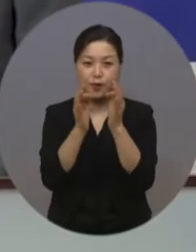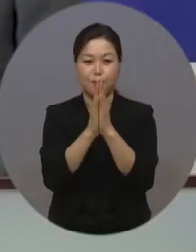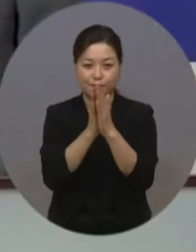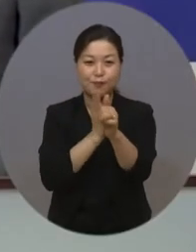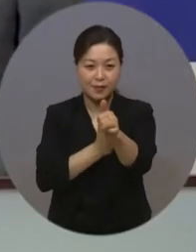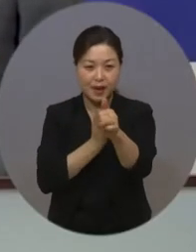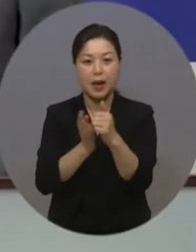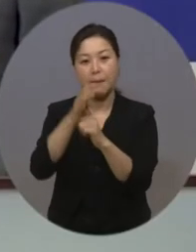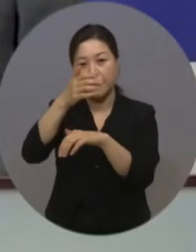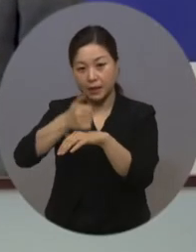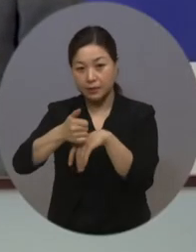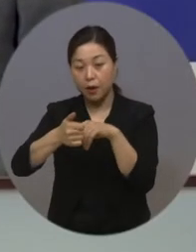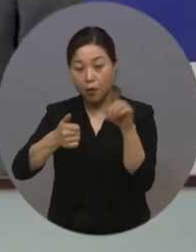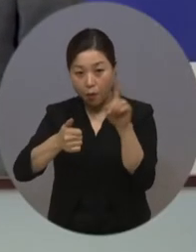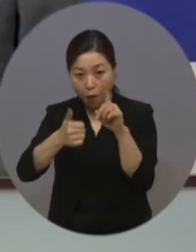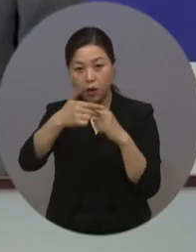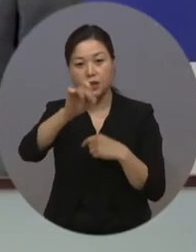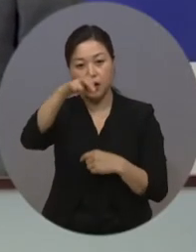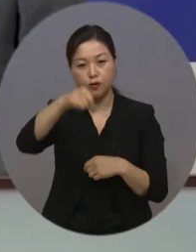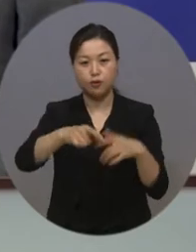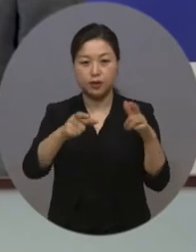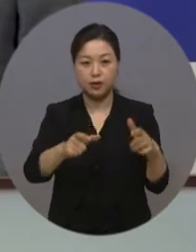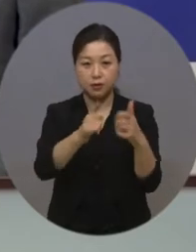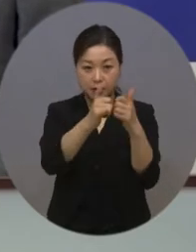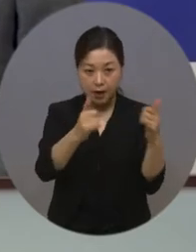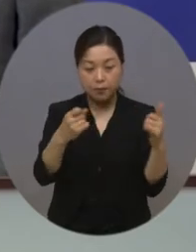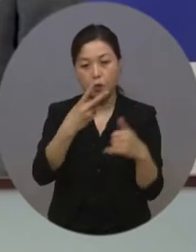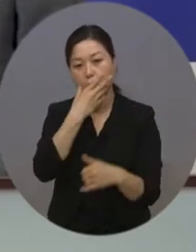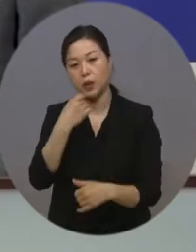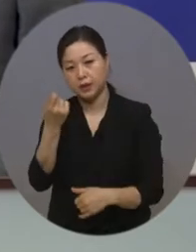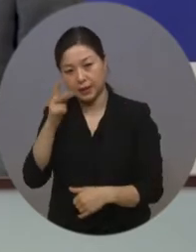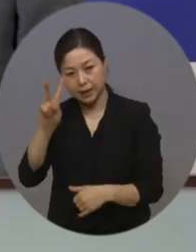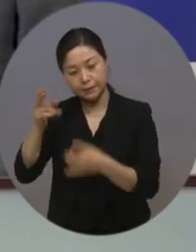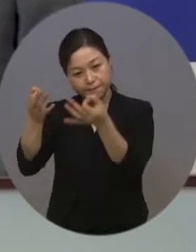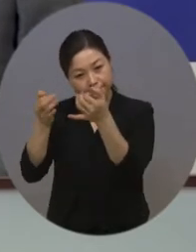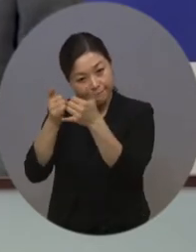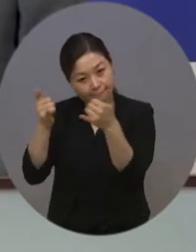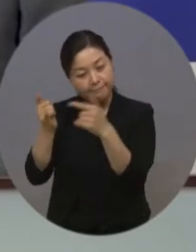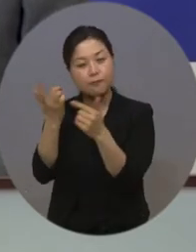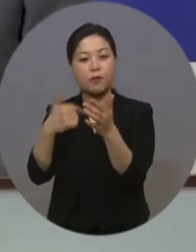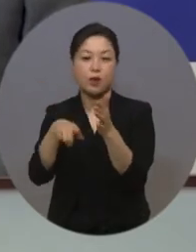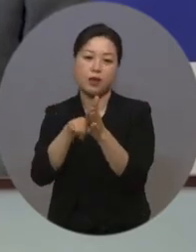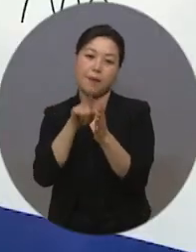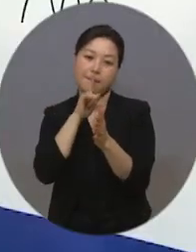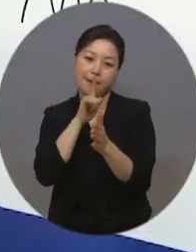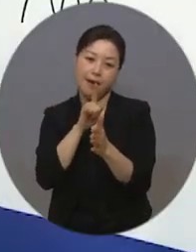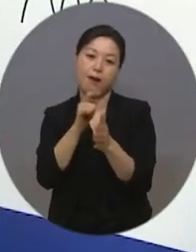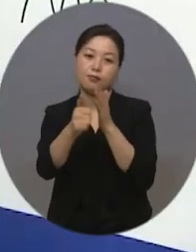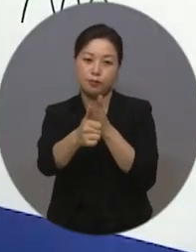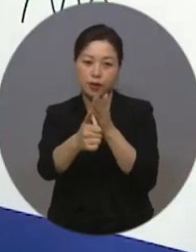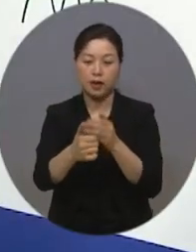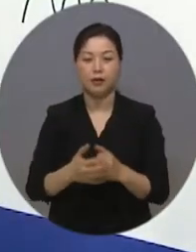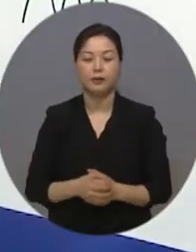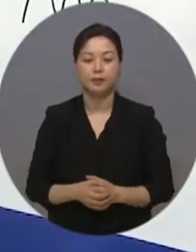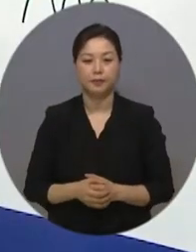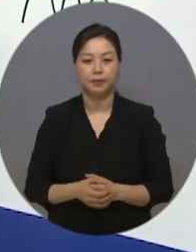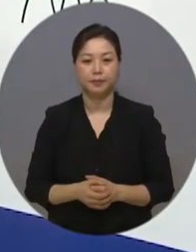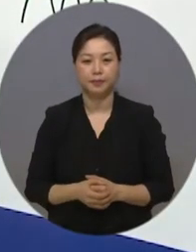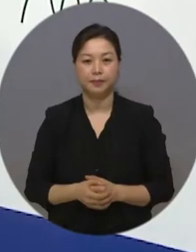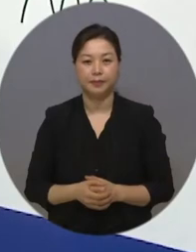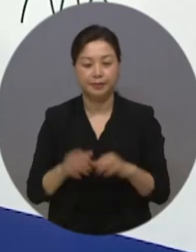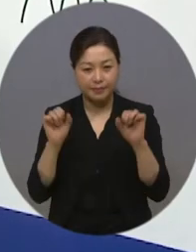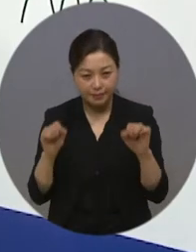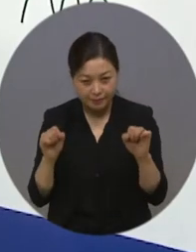마지막으로 저희 장수 국민들과 그룹 폭시 tv 시청자 분들께 한 말씀 부탁 되겠습니다 예 다시 한번